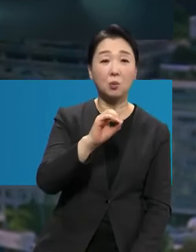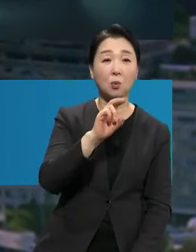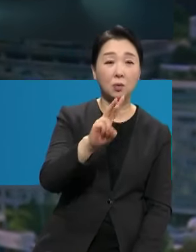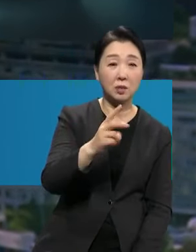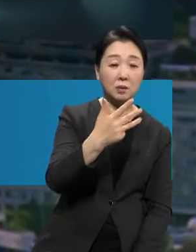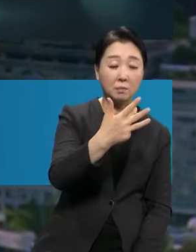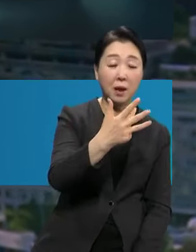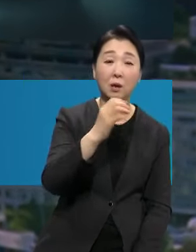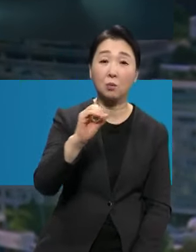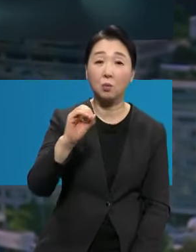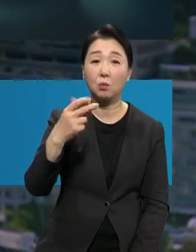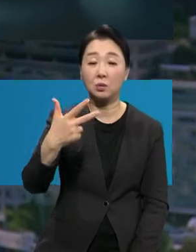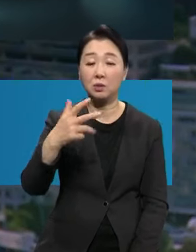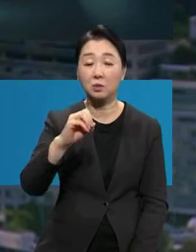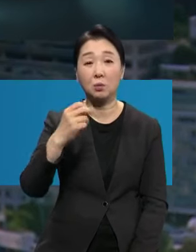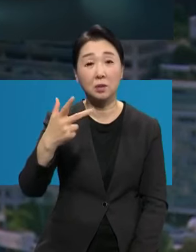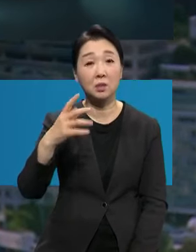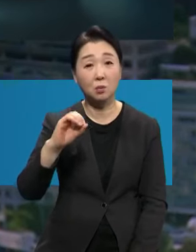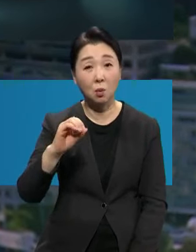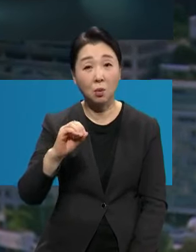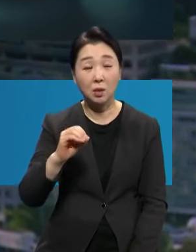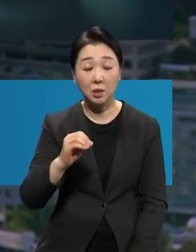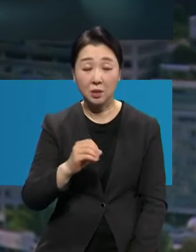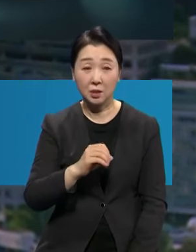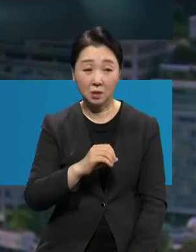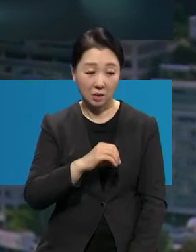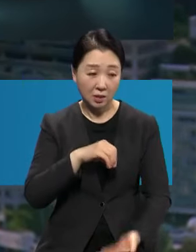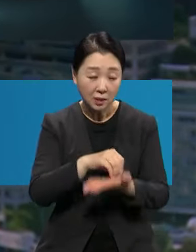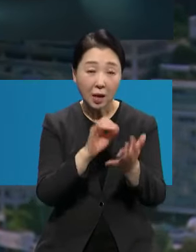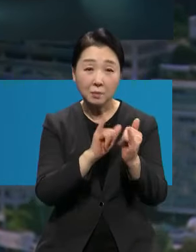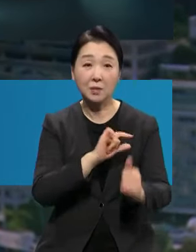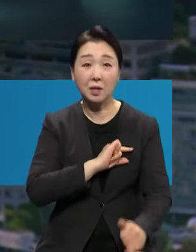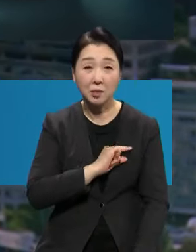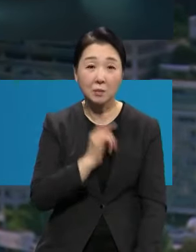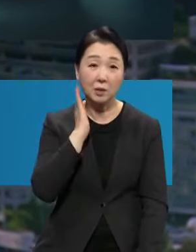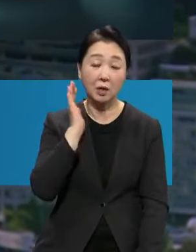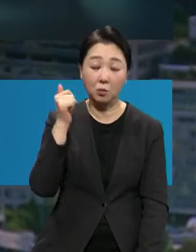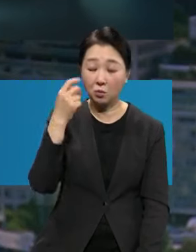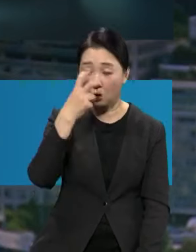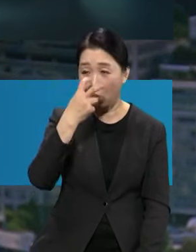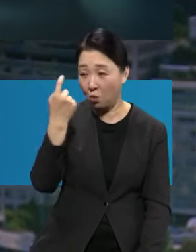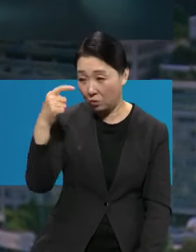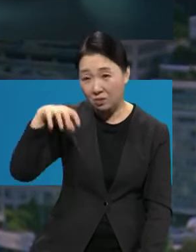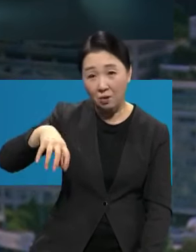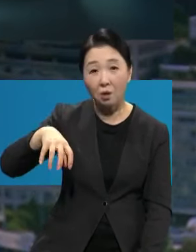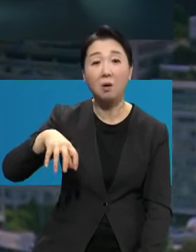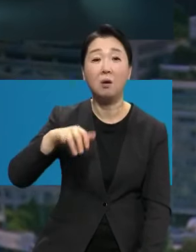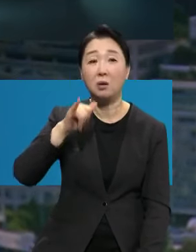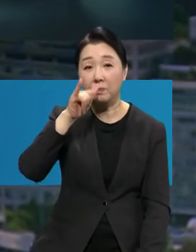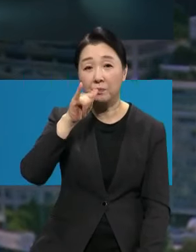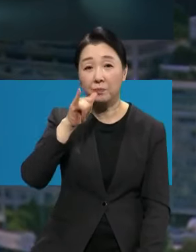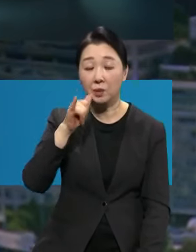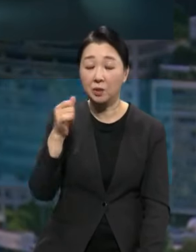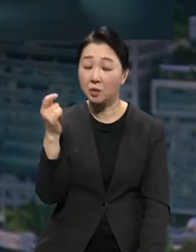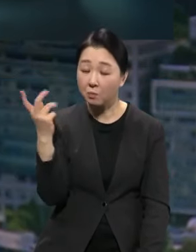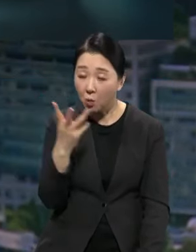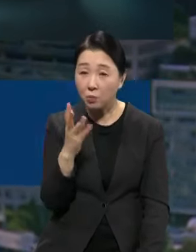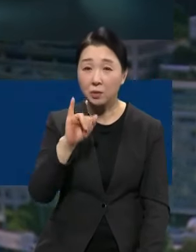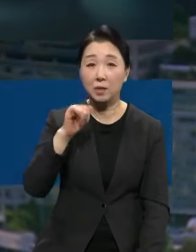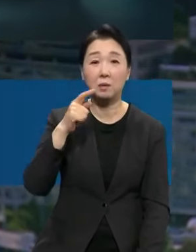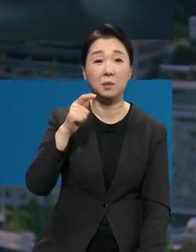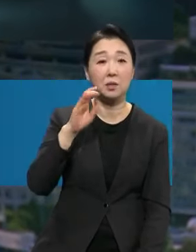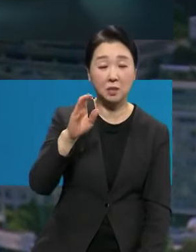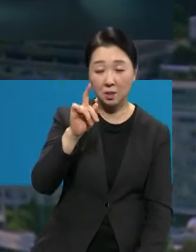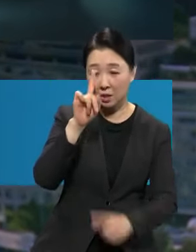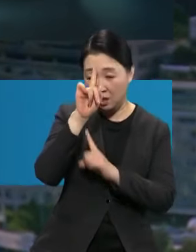전화번호 02800에 7070. 이 번호의 가입자 명의가 대통령 경호처로 확인됐습니다. 특히 이 번호는 JTBC가